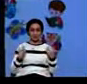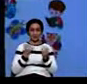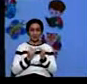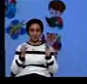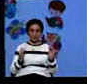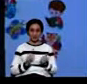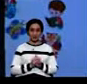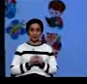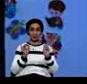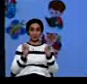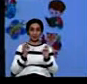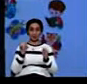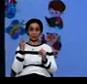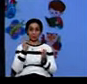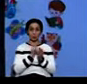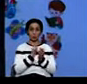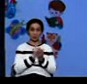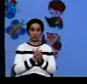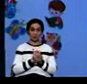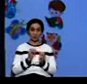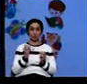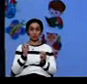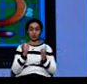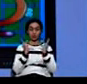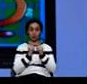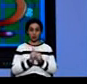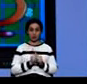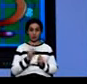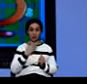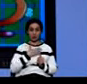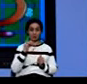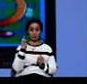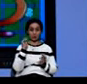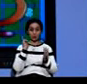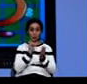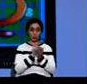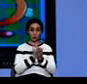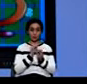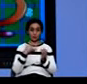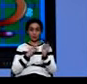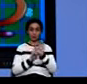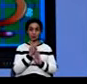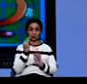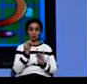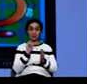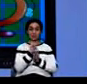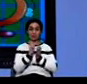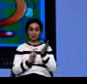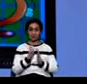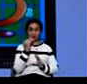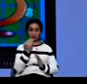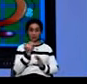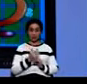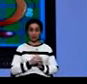Здравствуйте, ребята. Тема сегодняшнего урока счёт. Наш сегодняшний урок мы начнём со